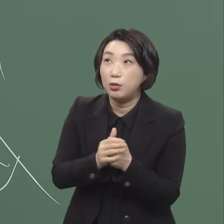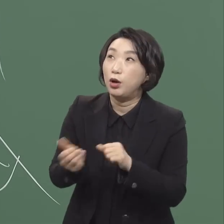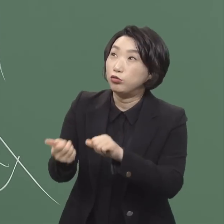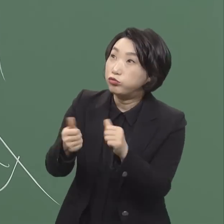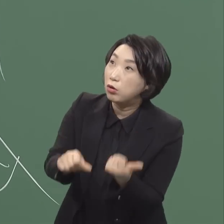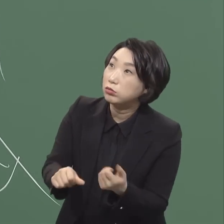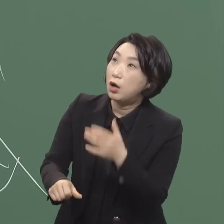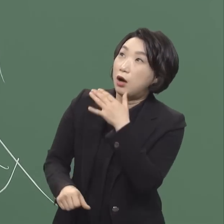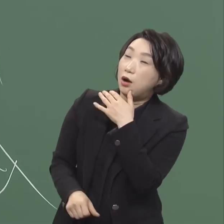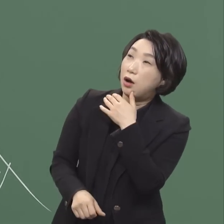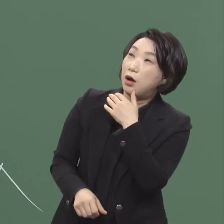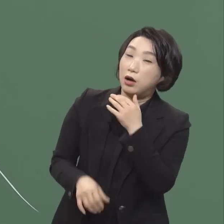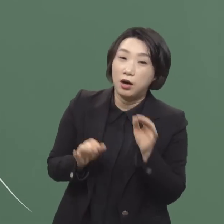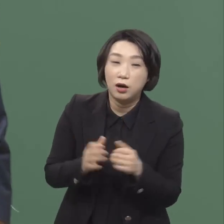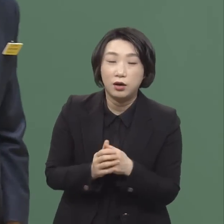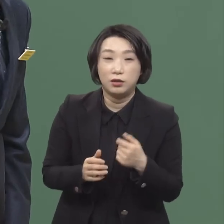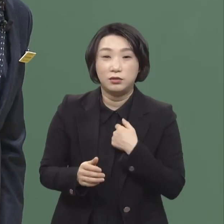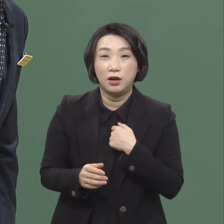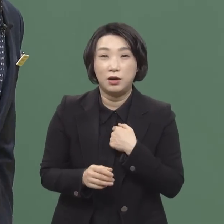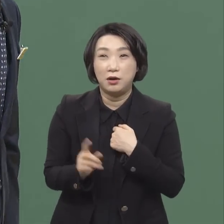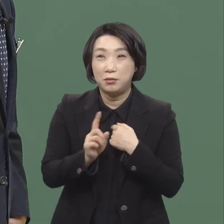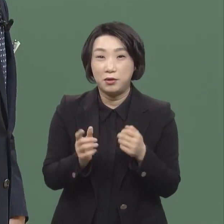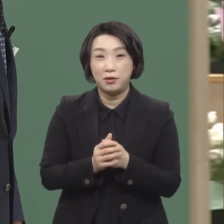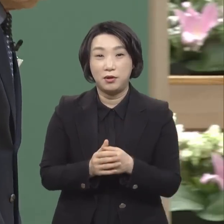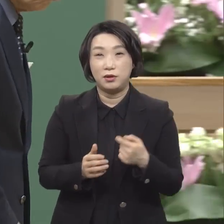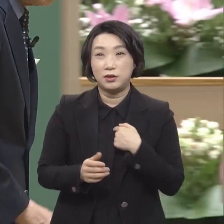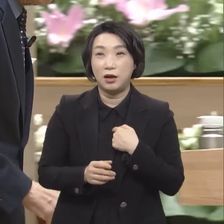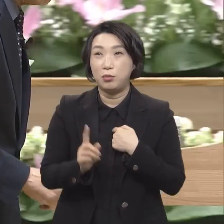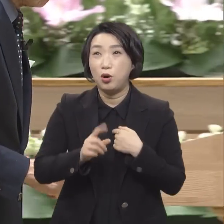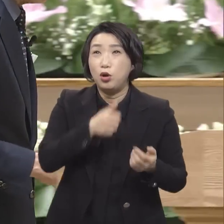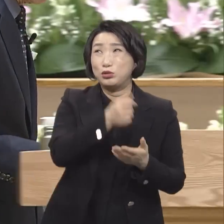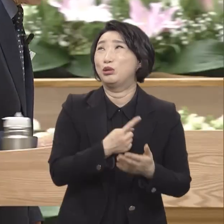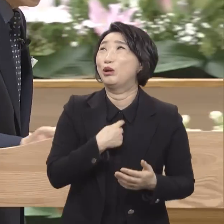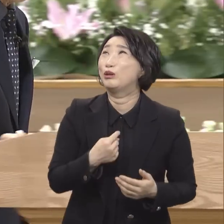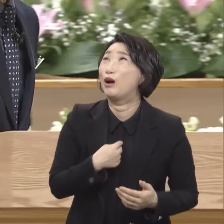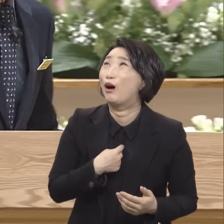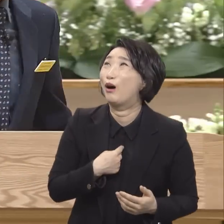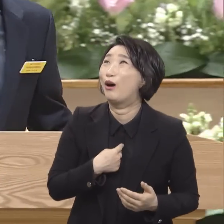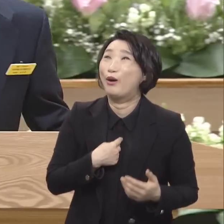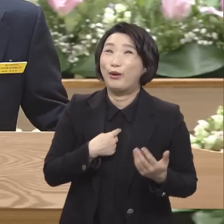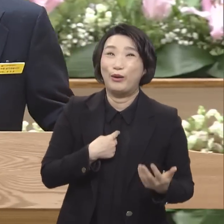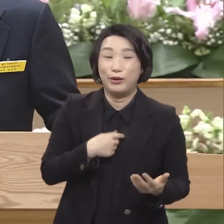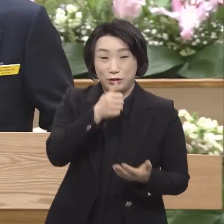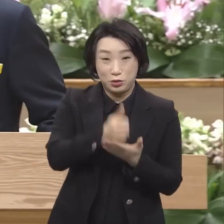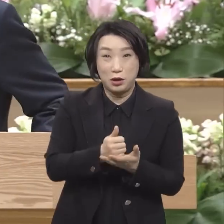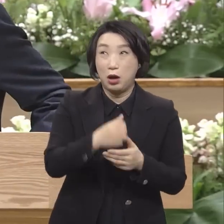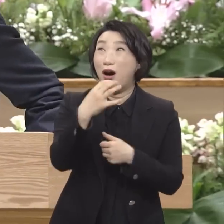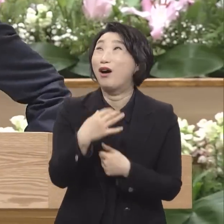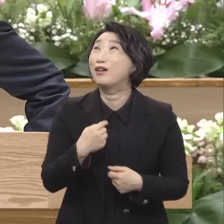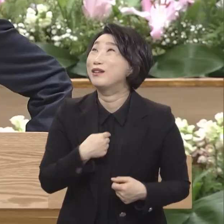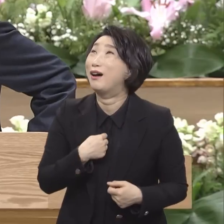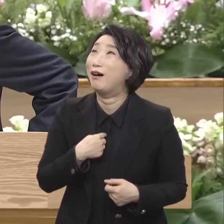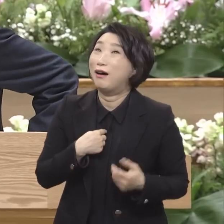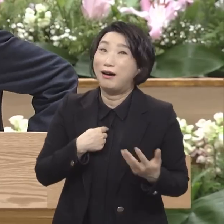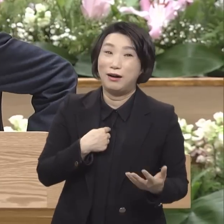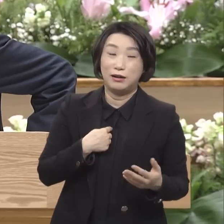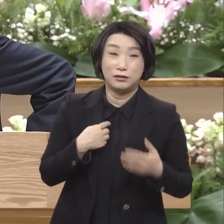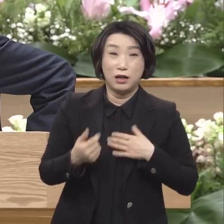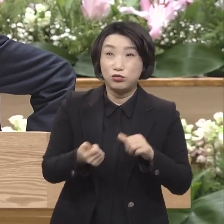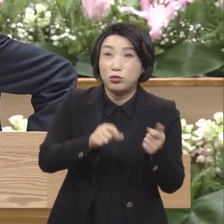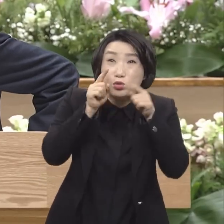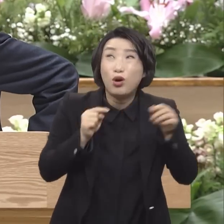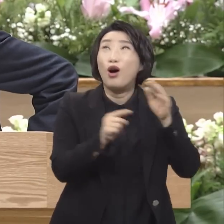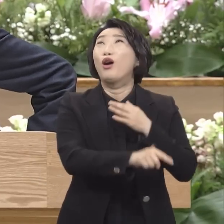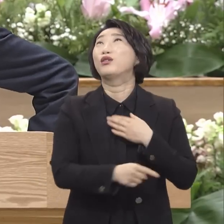죽으셨구나, 아 정말로 나는 이런 죄를 졌구나, 나는 죄에 결박당했구나, 나는 죽으면